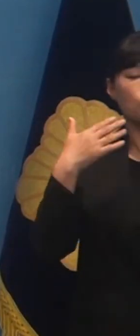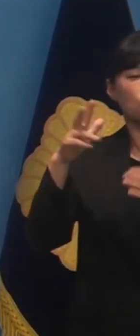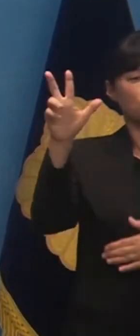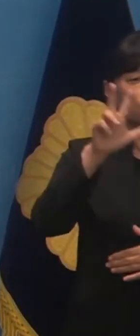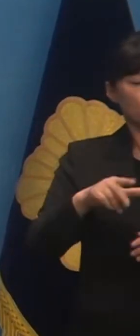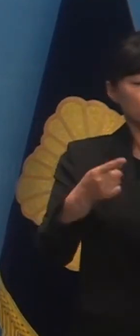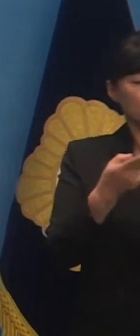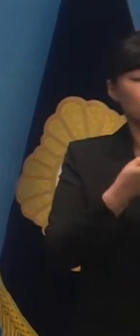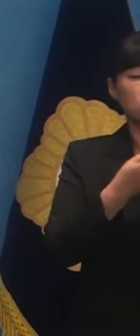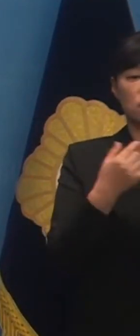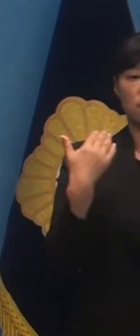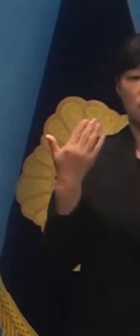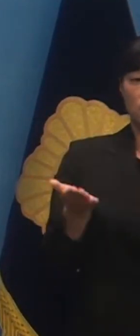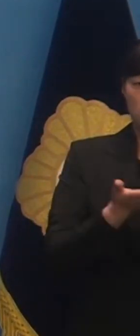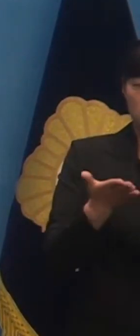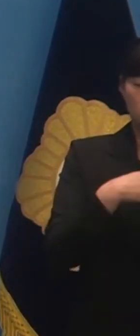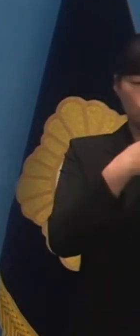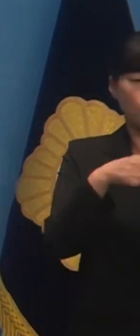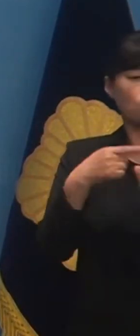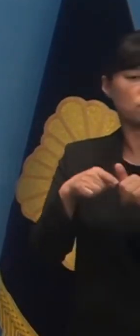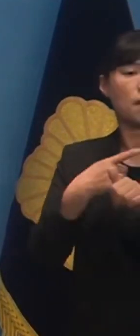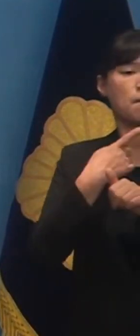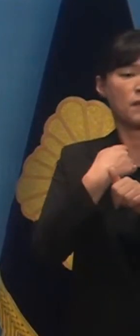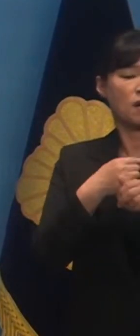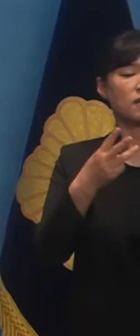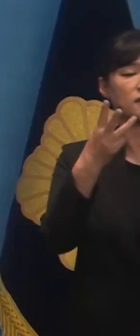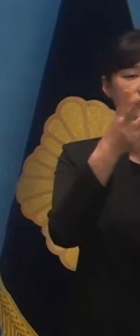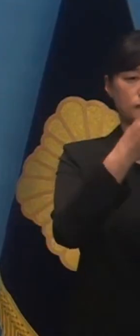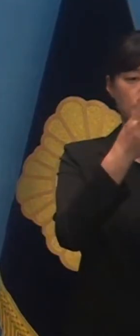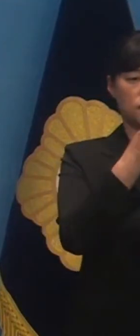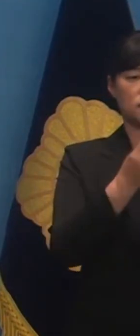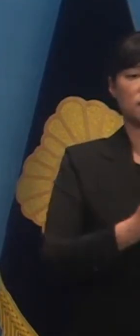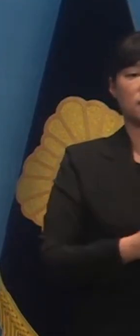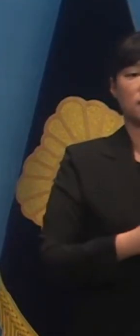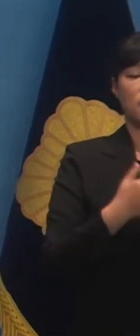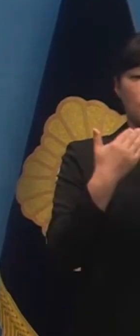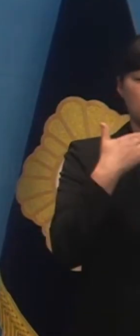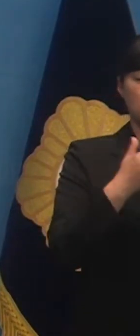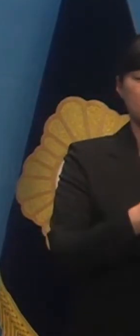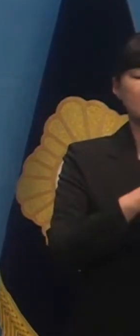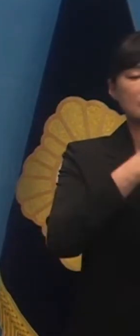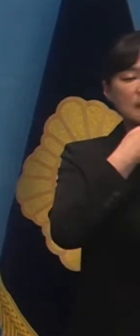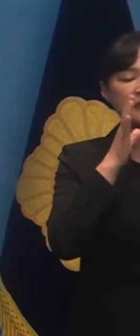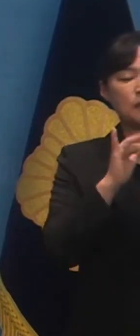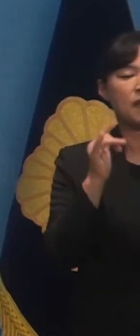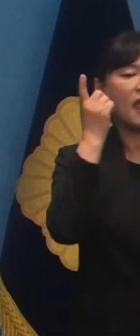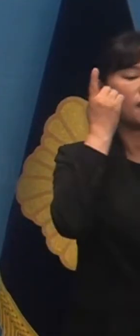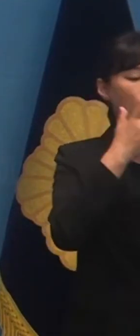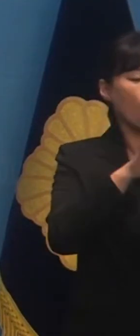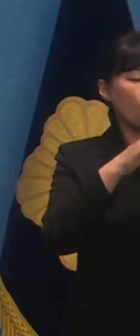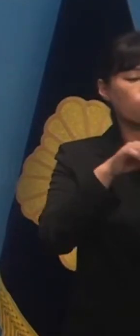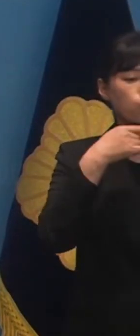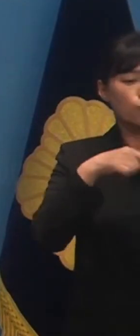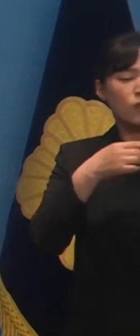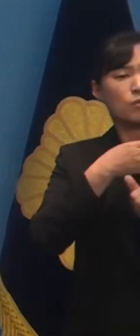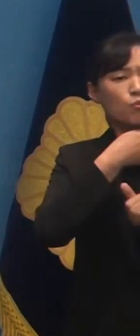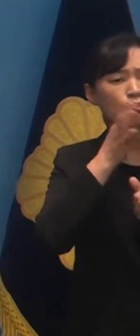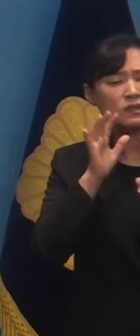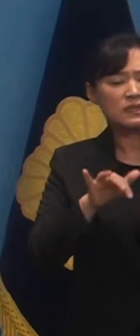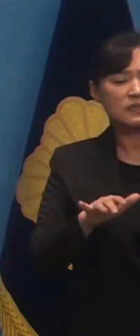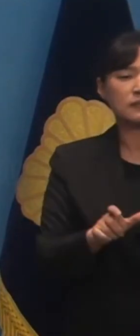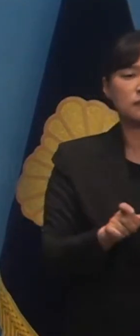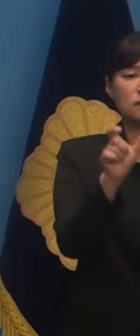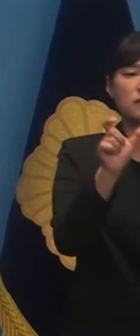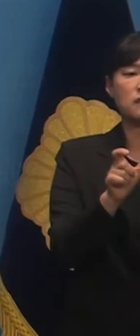전국의 초등학생 대상으로 교육을 한 점. 3. 리박스쿨이 시니어 스마트폰 교육에 노인 댓글